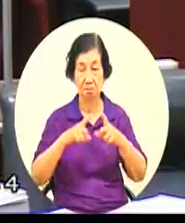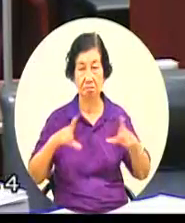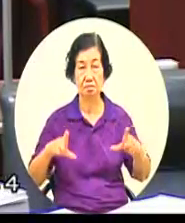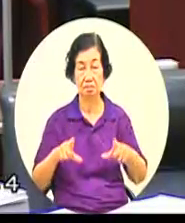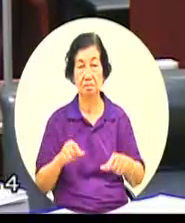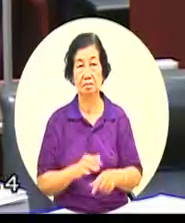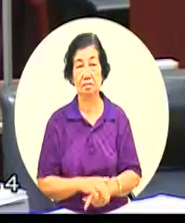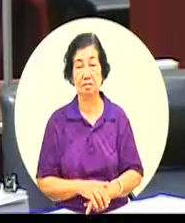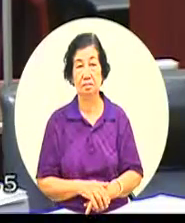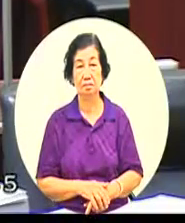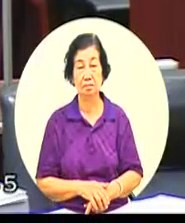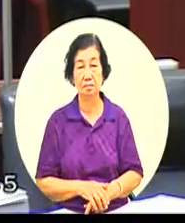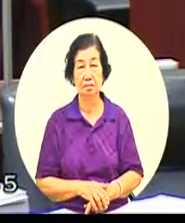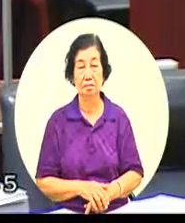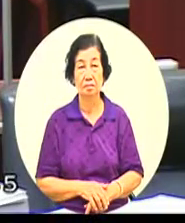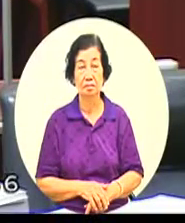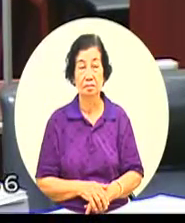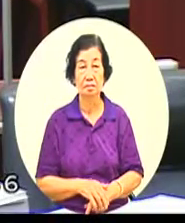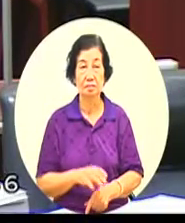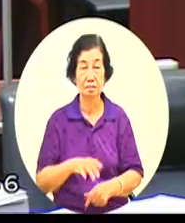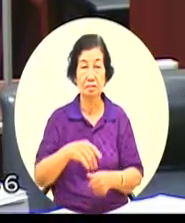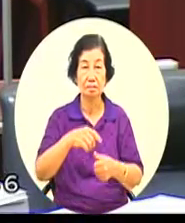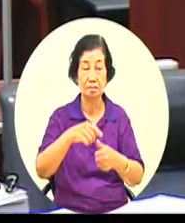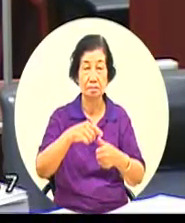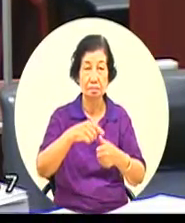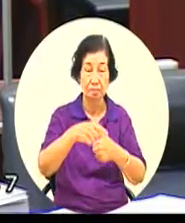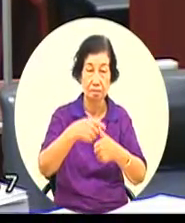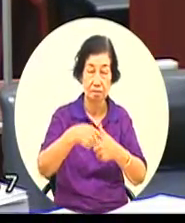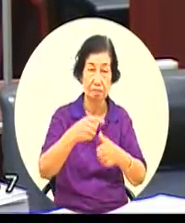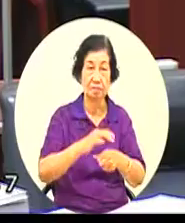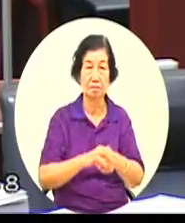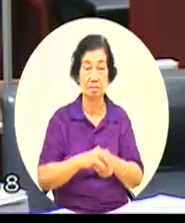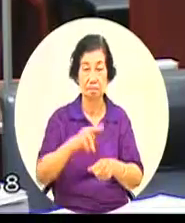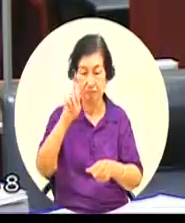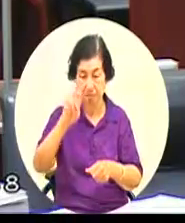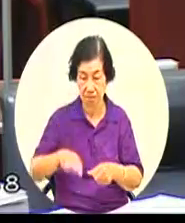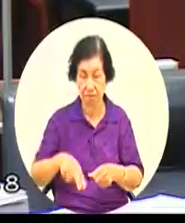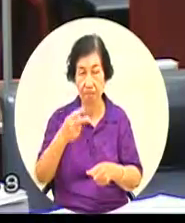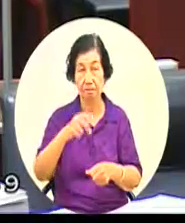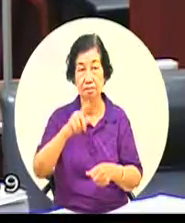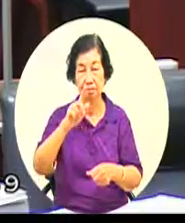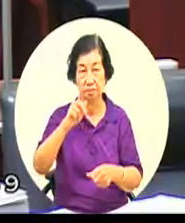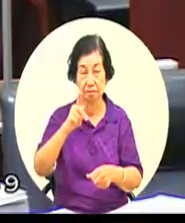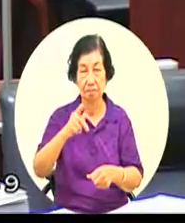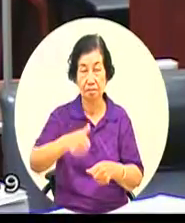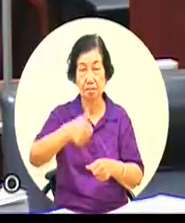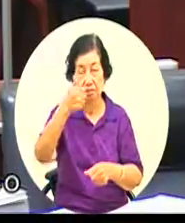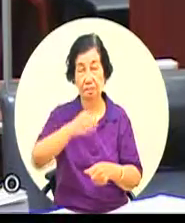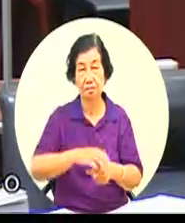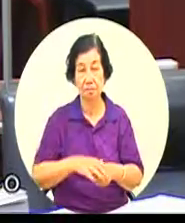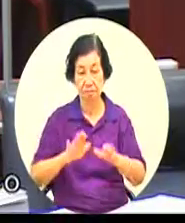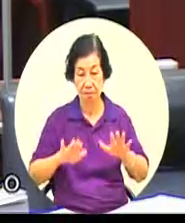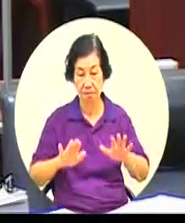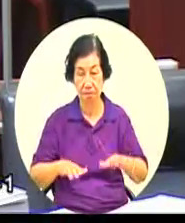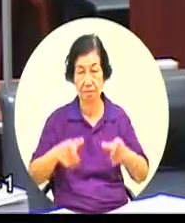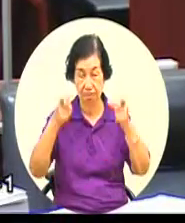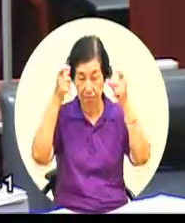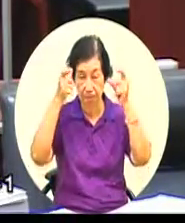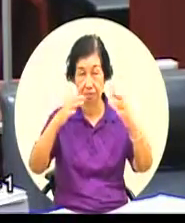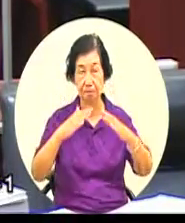我请教阮国小教育科刘科长，安静高雄区拢